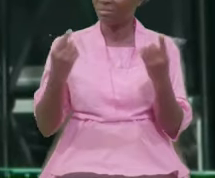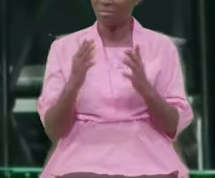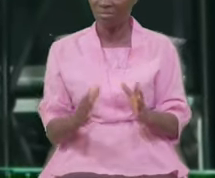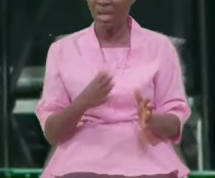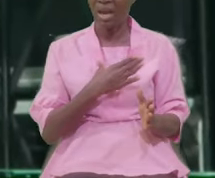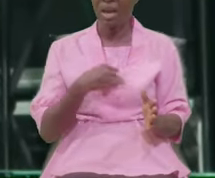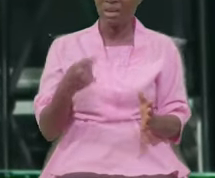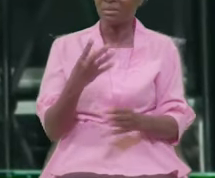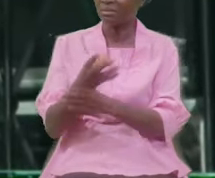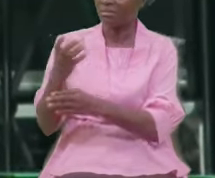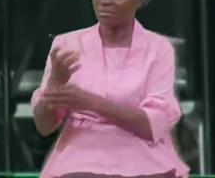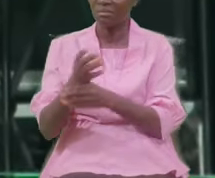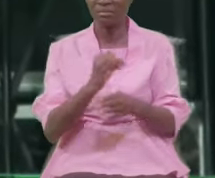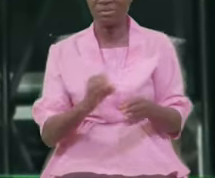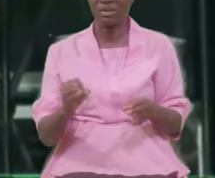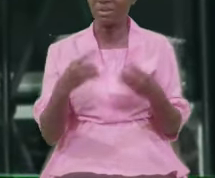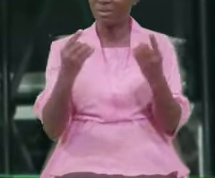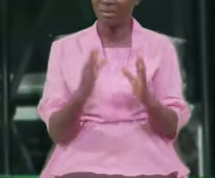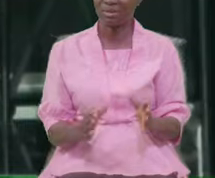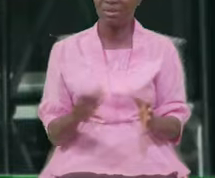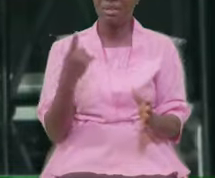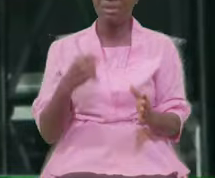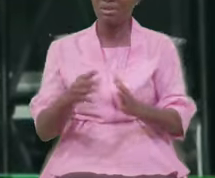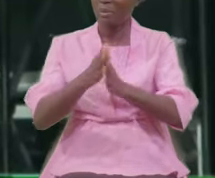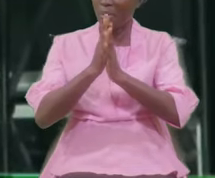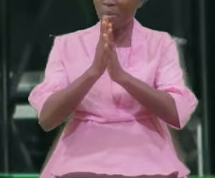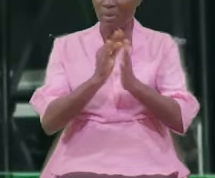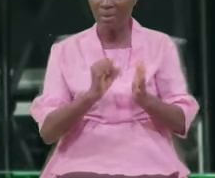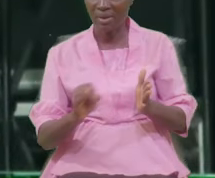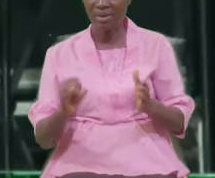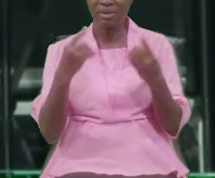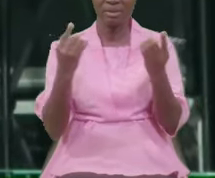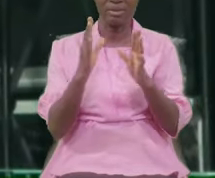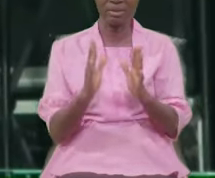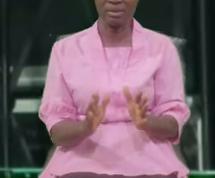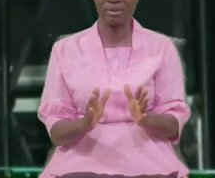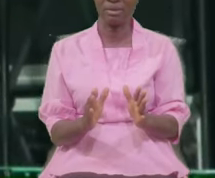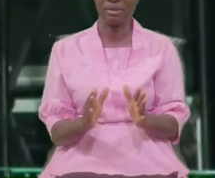nagang makasasala the pray ang nampo makasasala